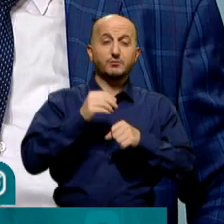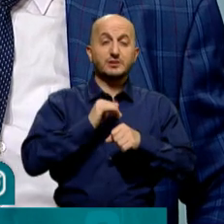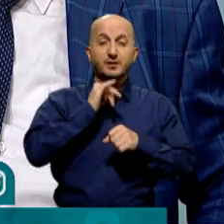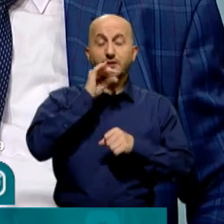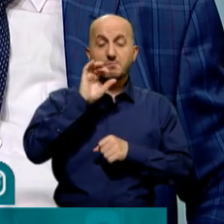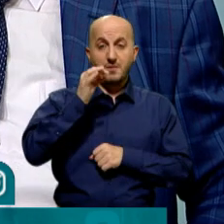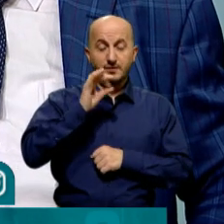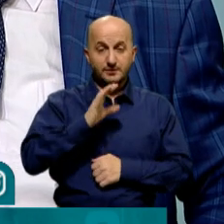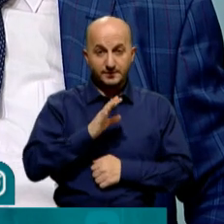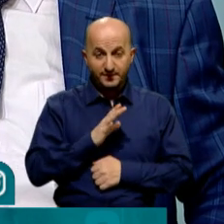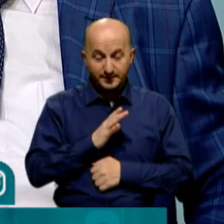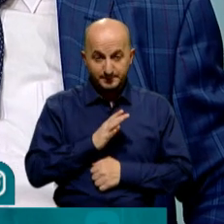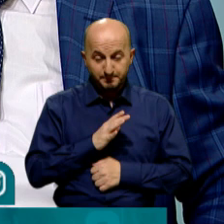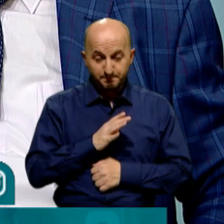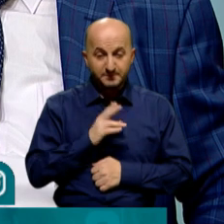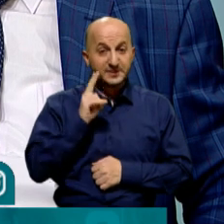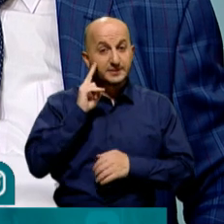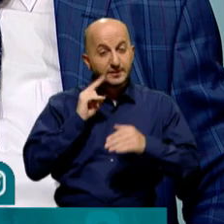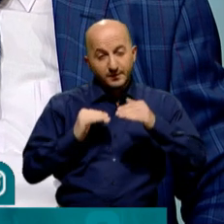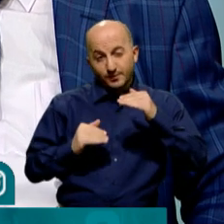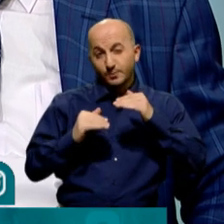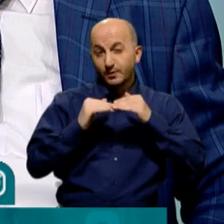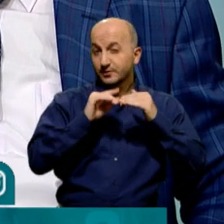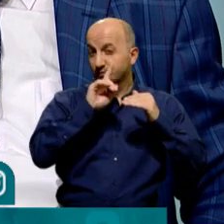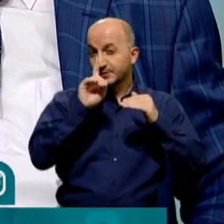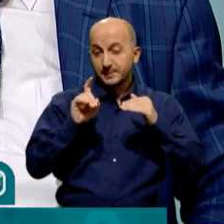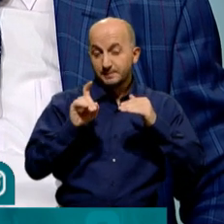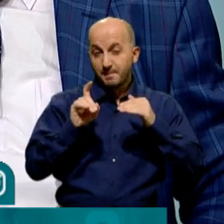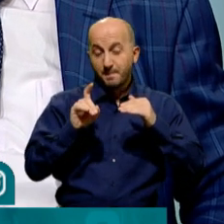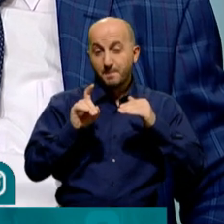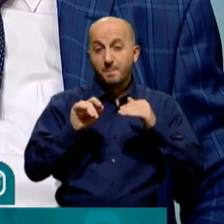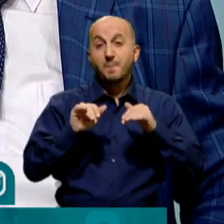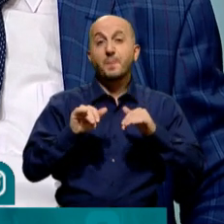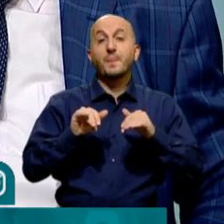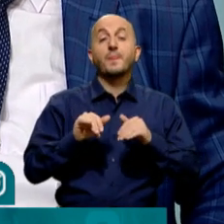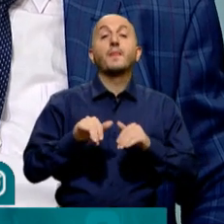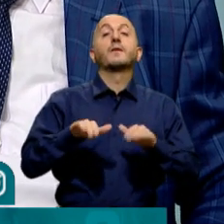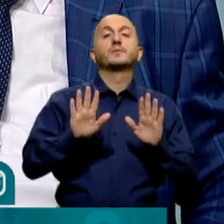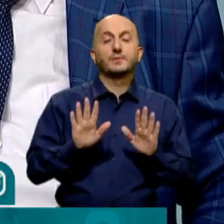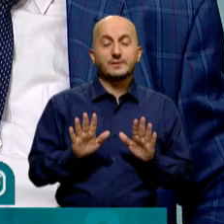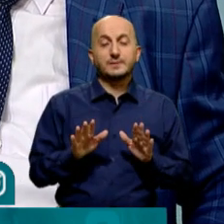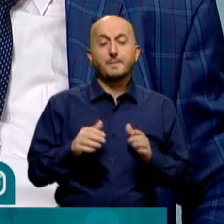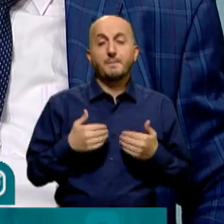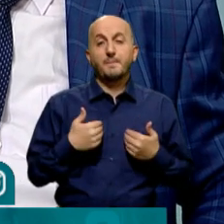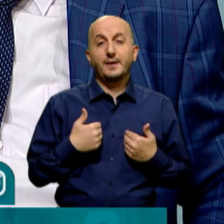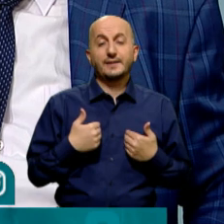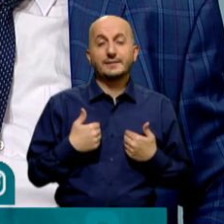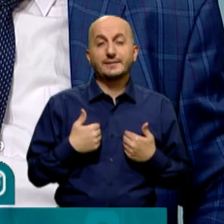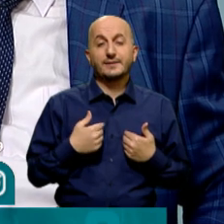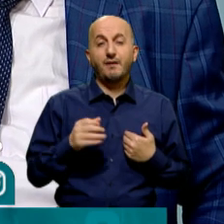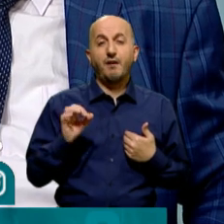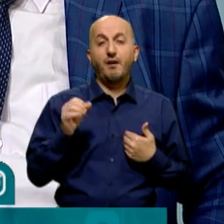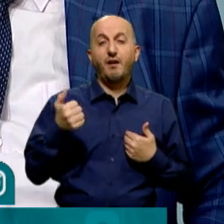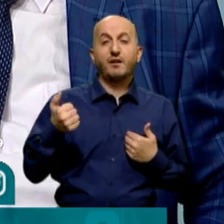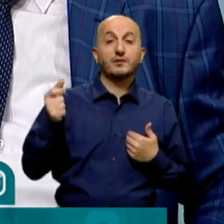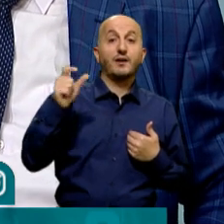var. Nisaba ulaştı mı? Ulaşmadı. Ya ben nasıl olsa işte diyelim ki 6 ay